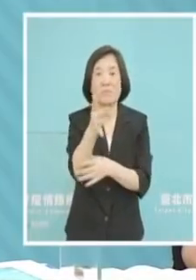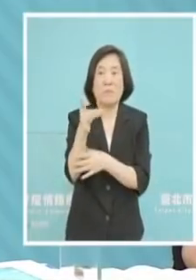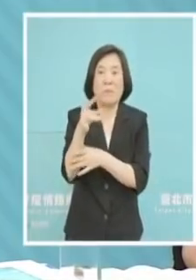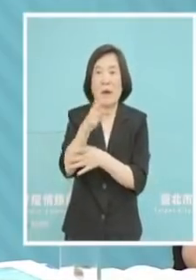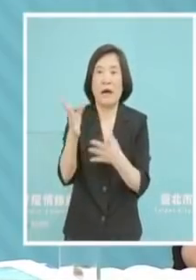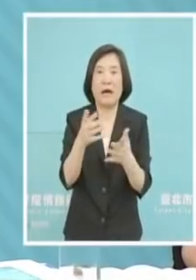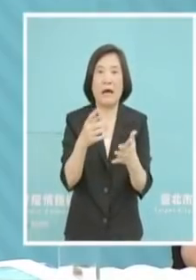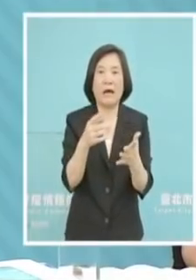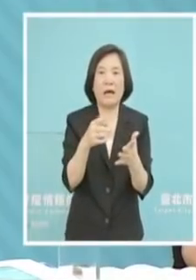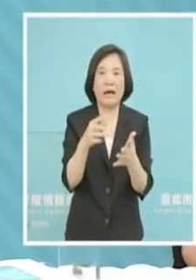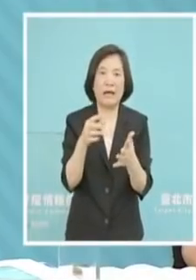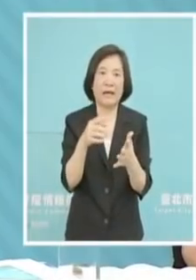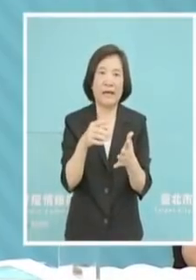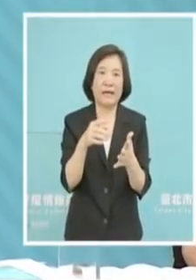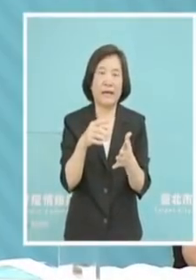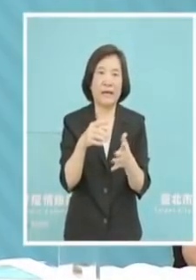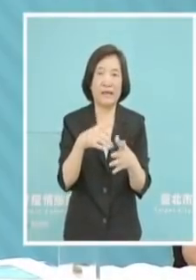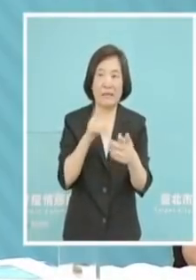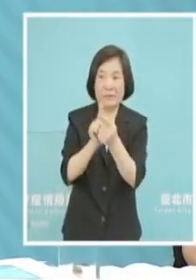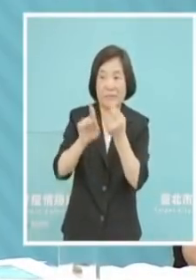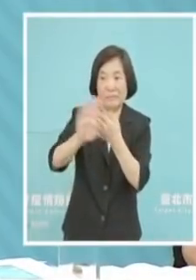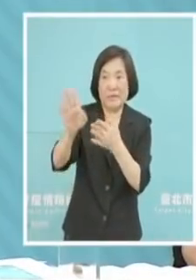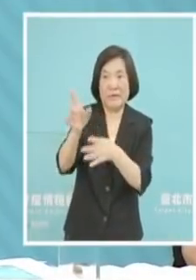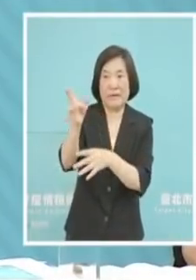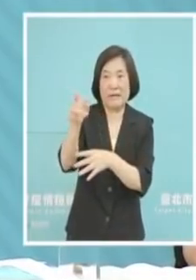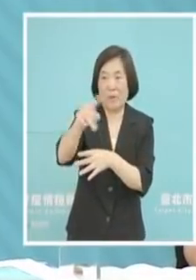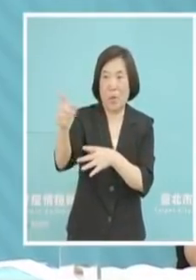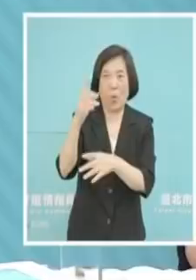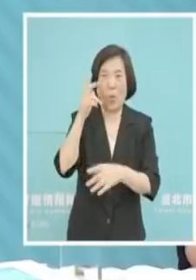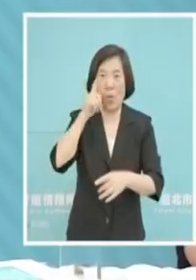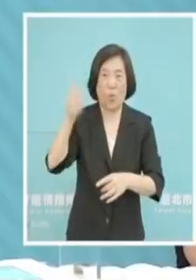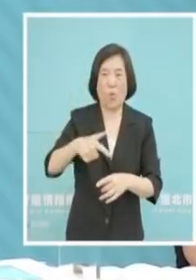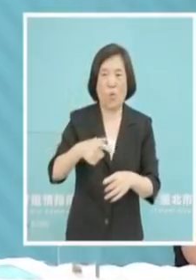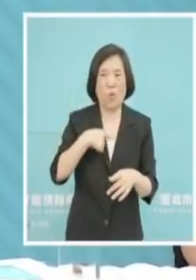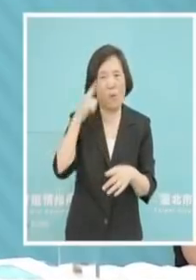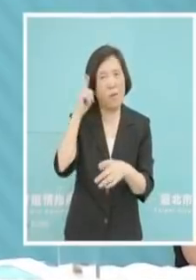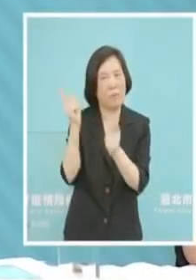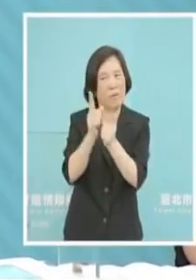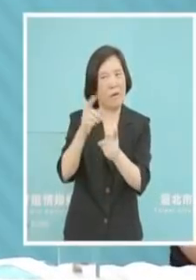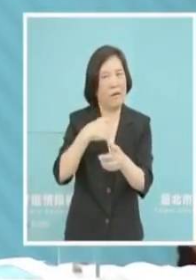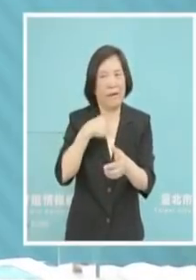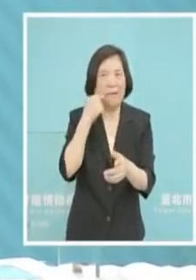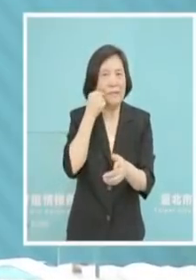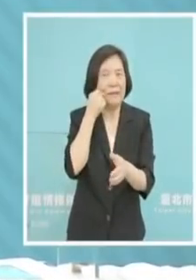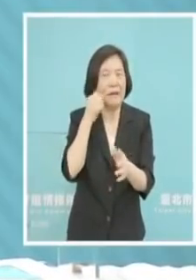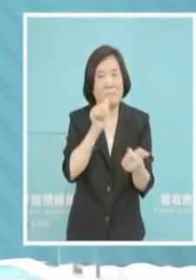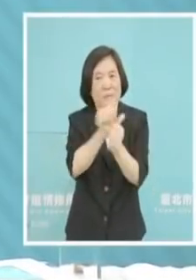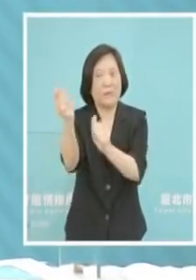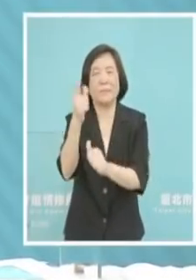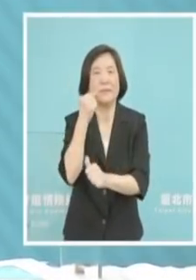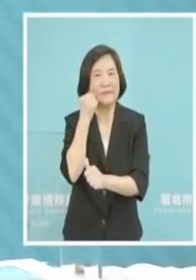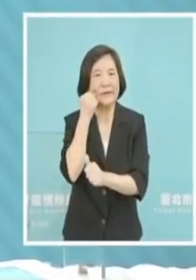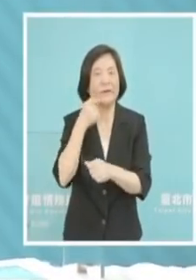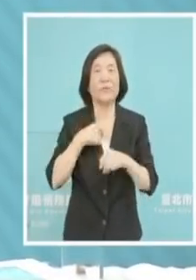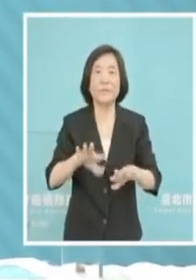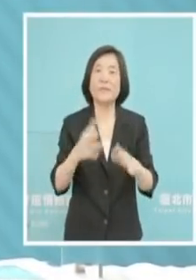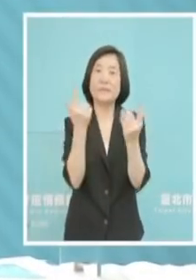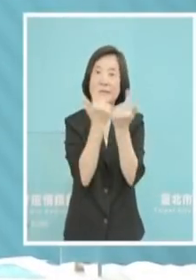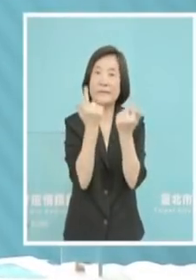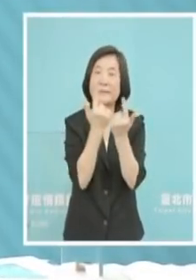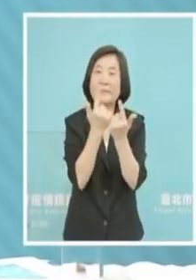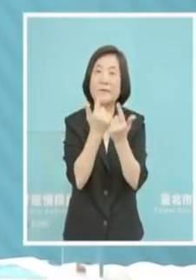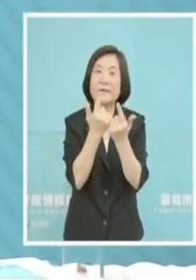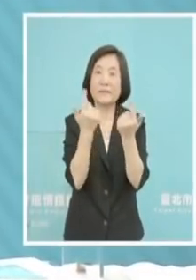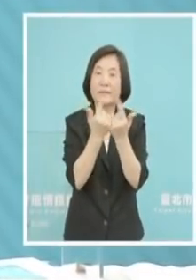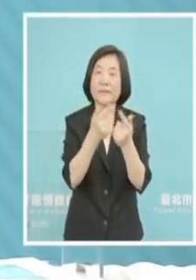愿意用迷信的方式讲说会有报应什么等等，但是不要赚这么缺德的钱，我觉得这个是有失人品、